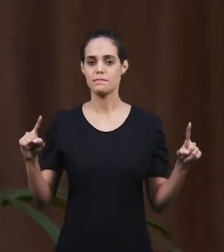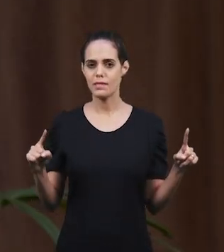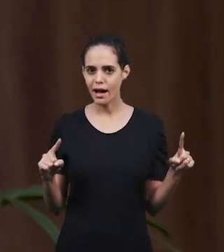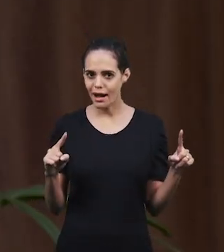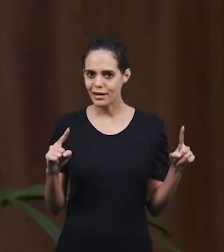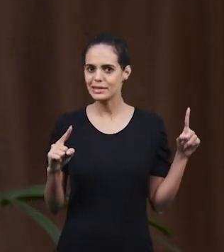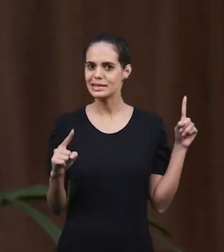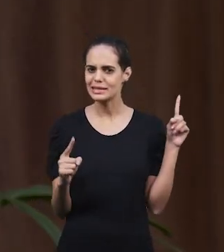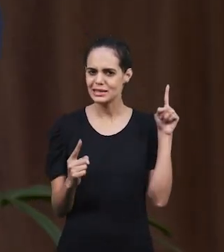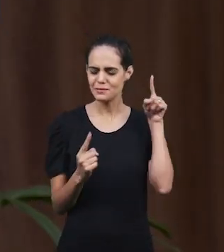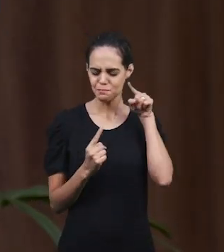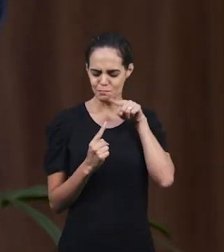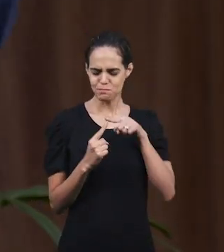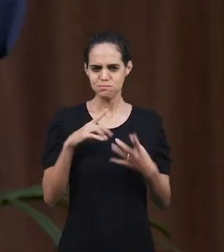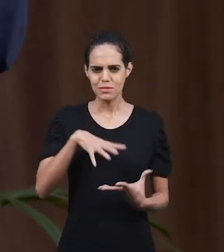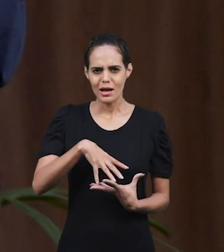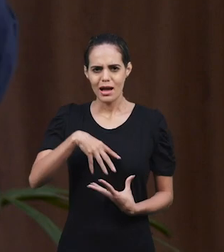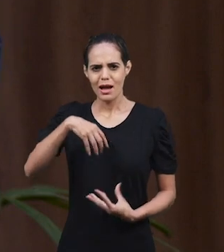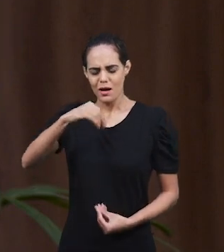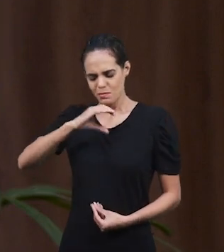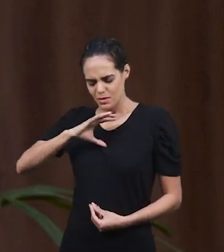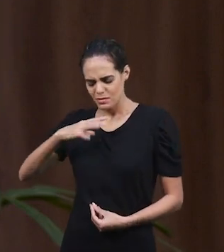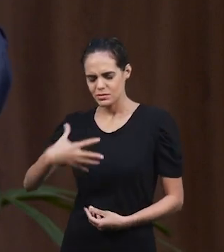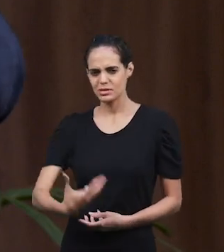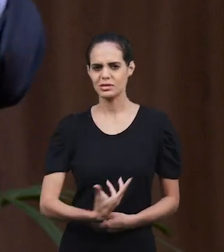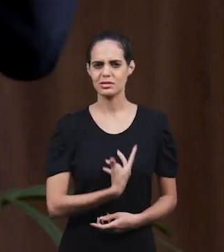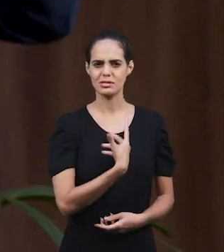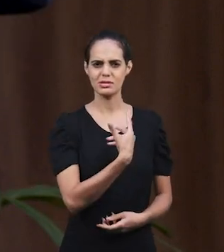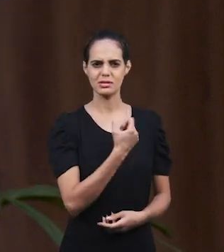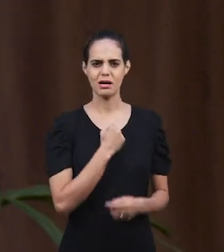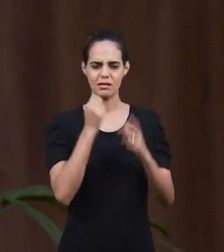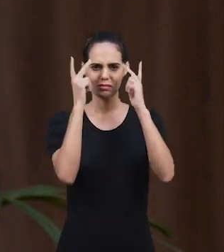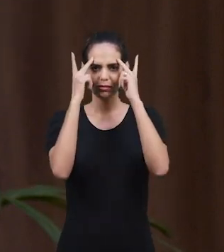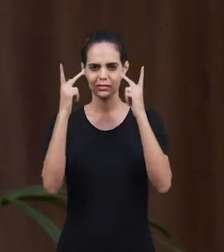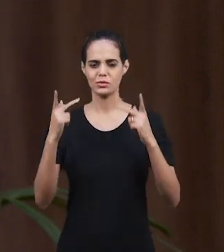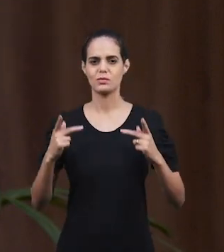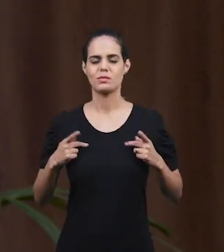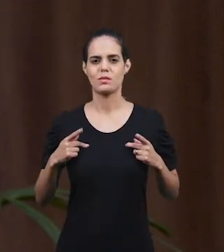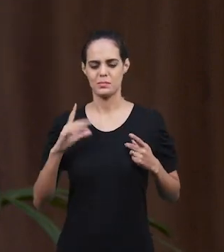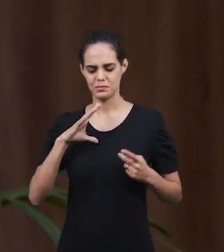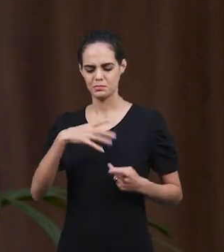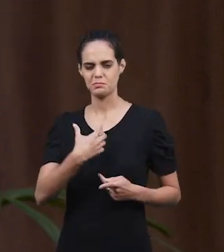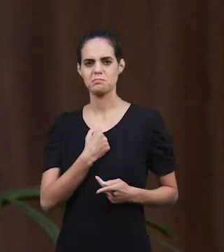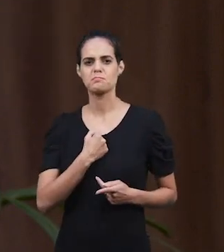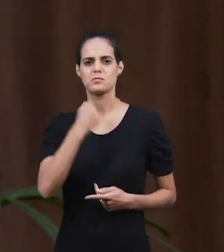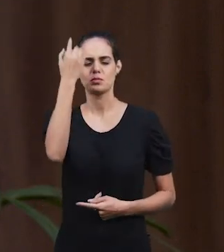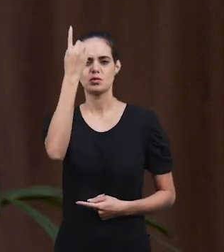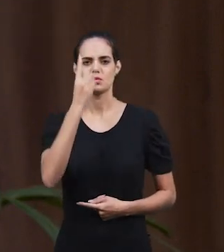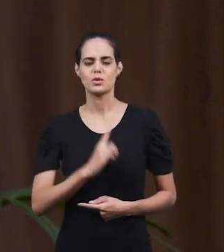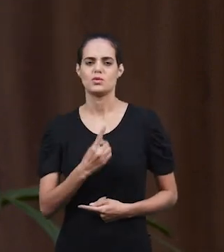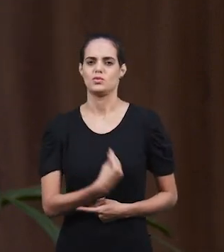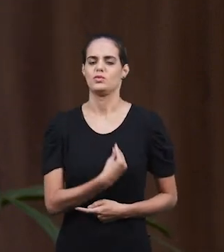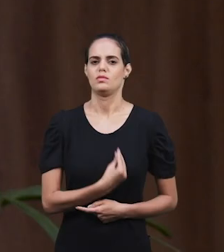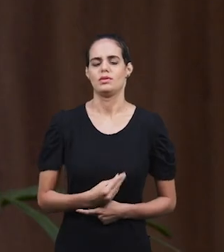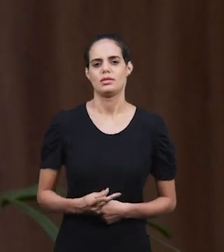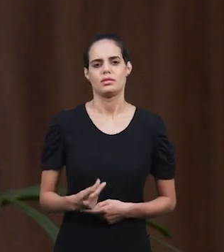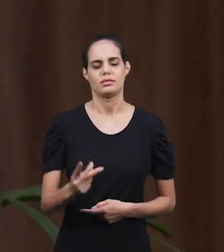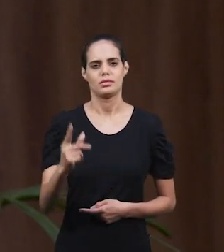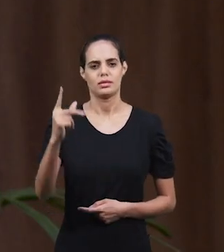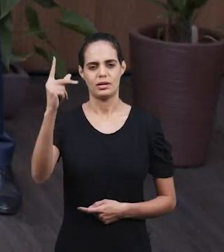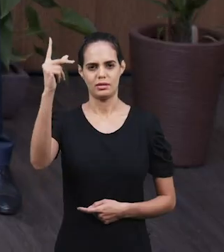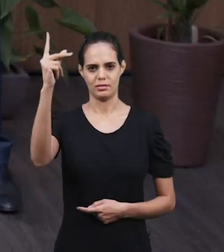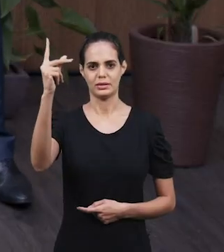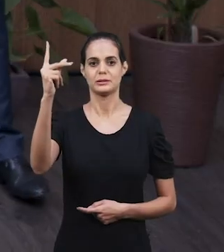bien, rien qui puisse toucher l'âme, qui puisse faire le rachat de l'homme, qui puisse donner le droit au salut, la